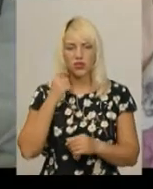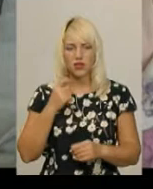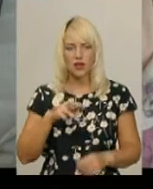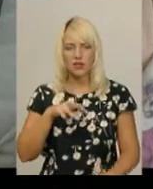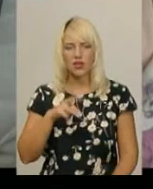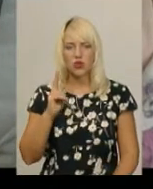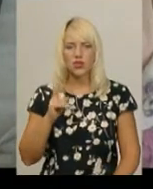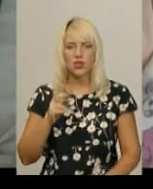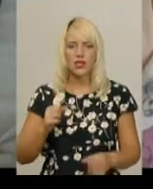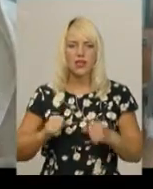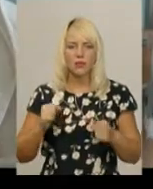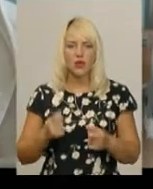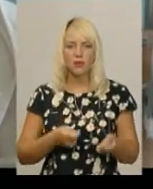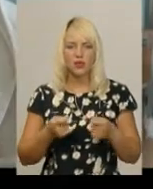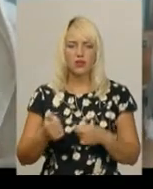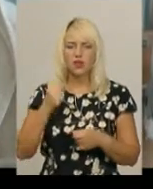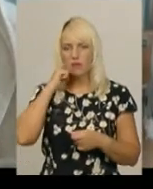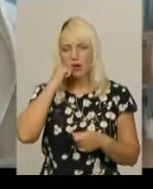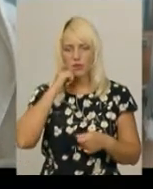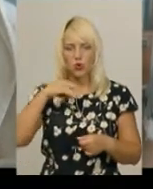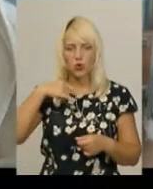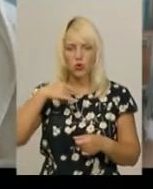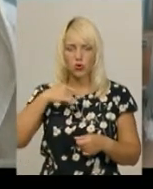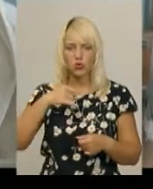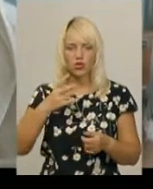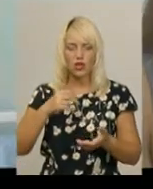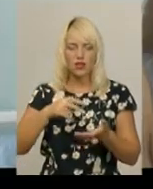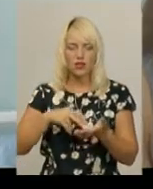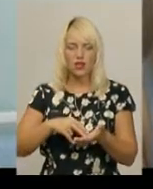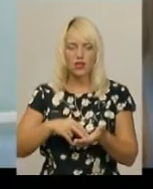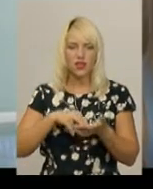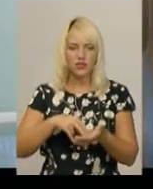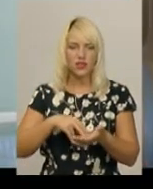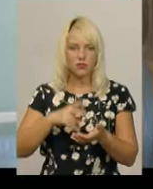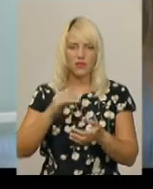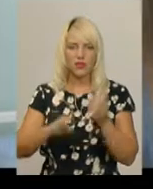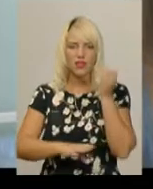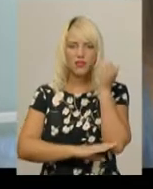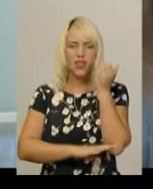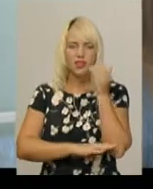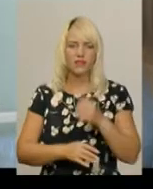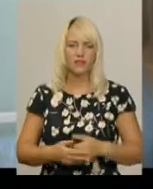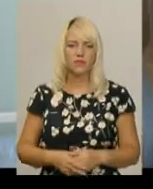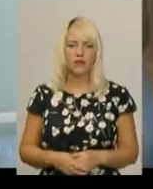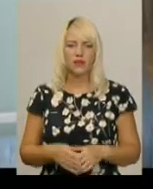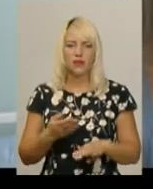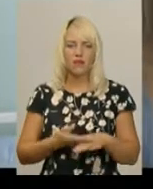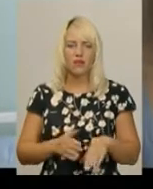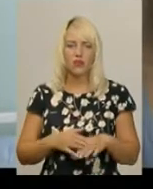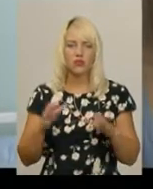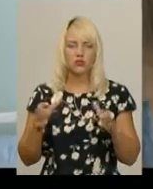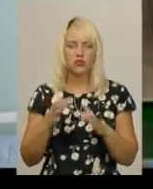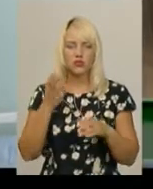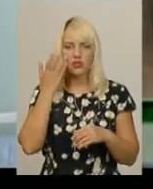Констевич намагався принести бабусі грушу. Каже, не втримався на мокрому дереві. Важко їх дійсно вберегти, коли